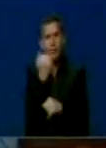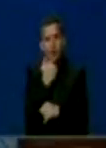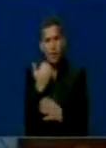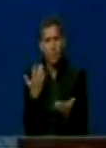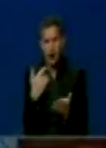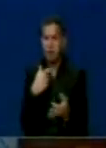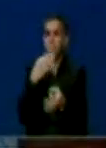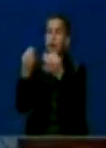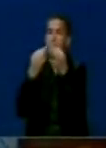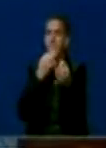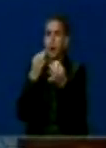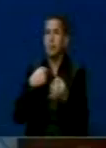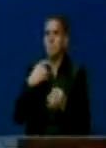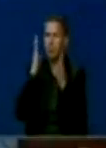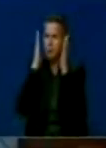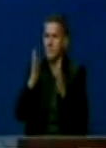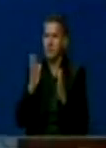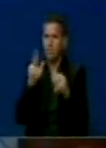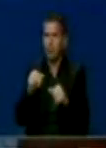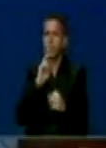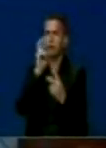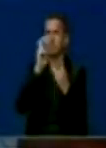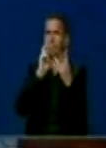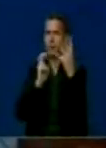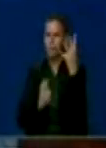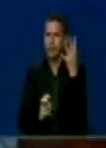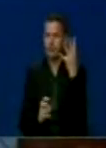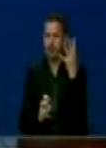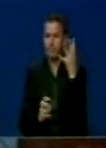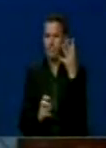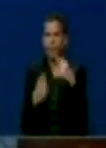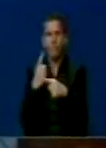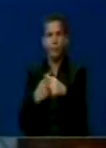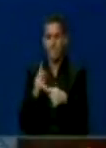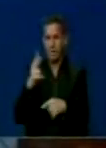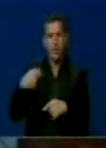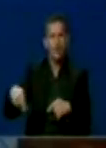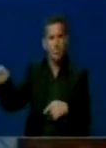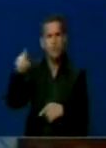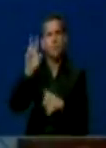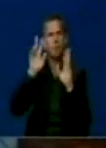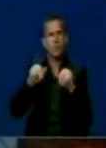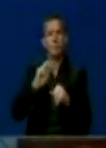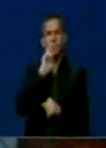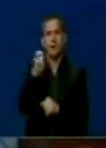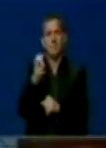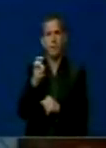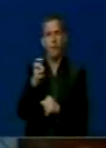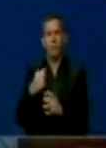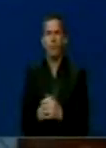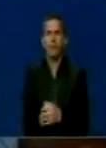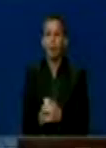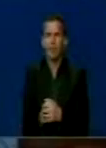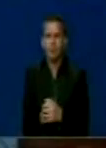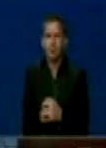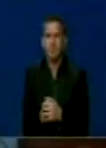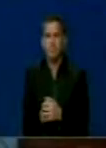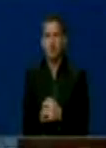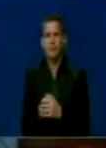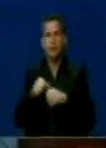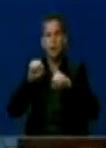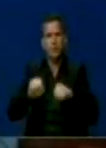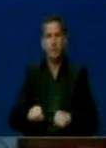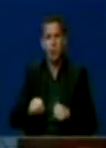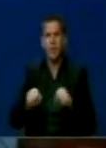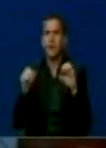pyetje besoj ne kemi dhënë disa përgjigje dhe tjerët i kanë dhënë nga qendrimet e tyre shumë përgjigje tjera dhe qeveria në